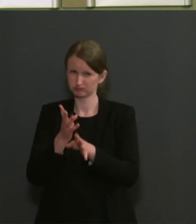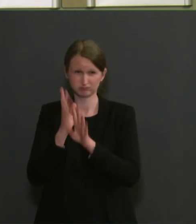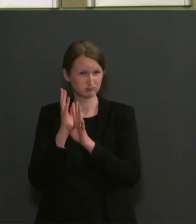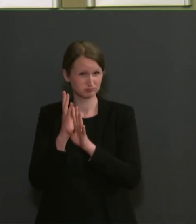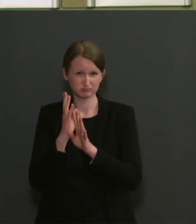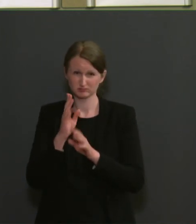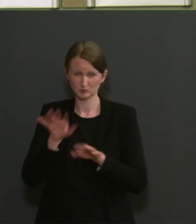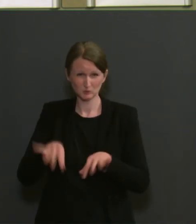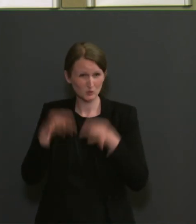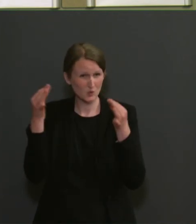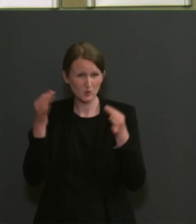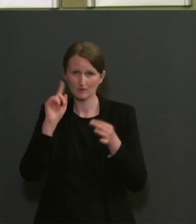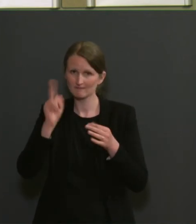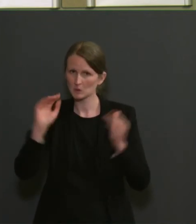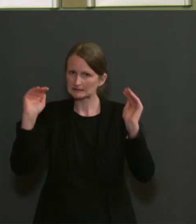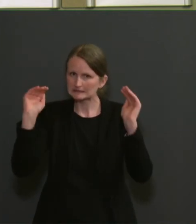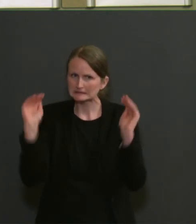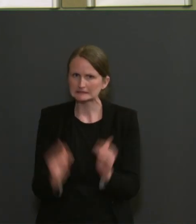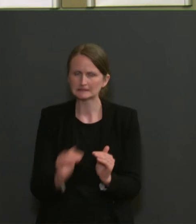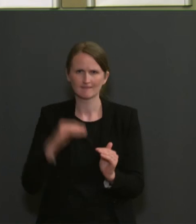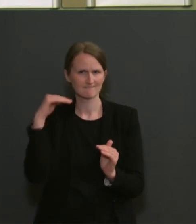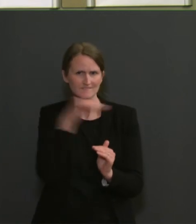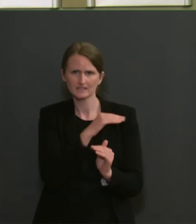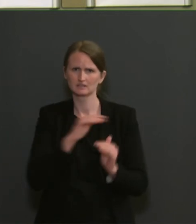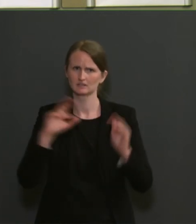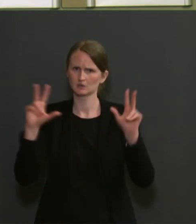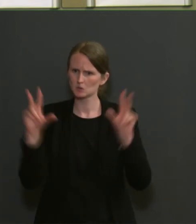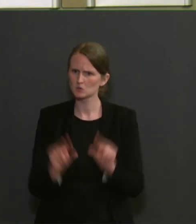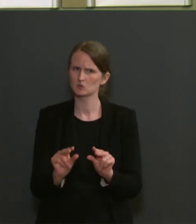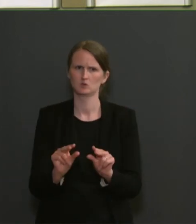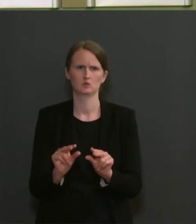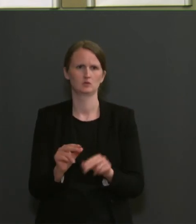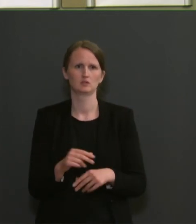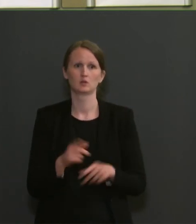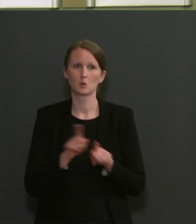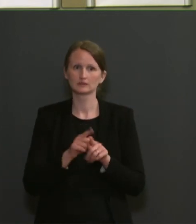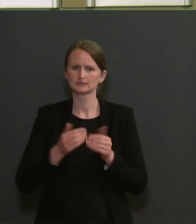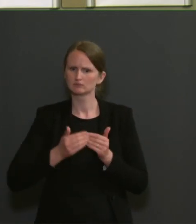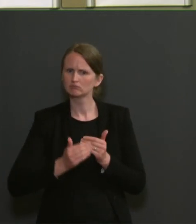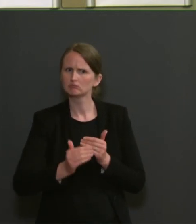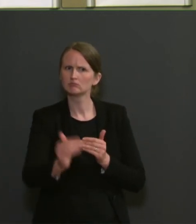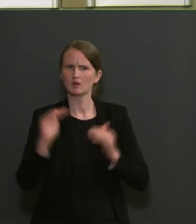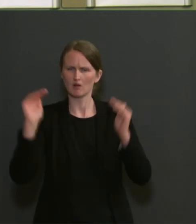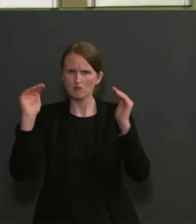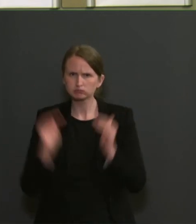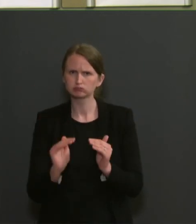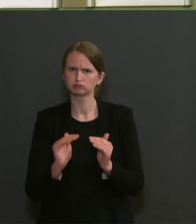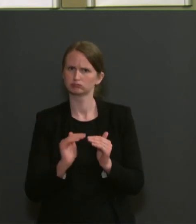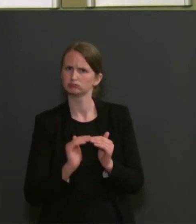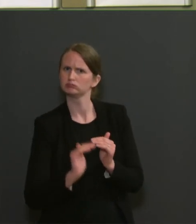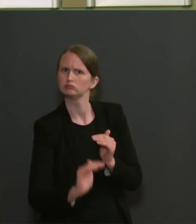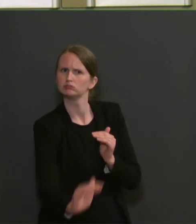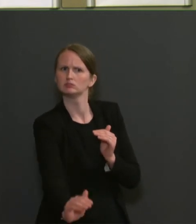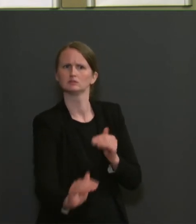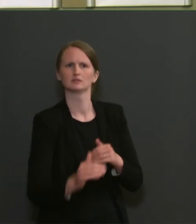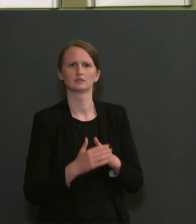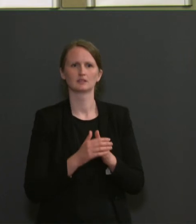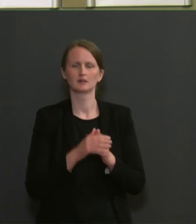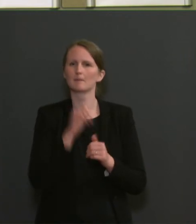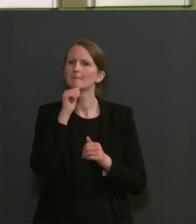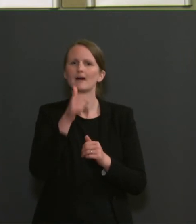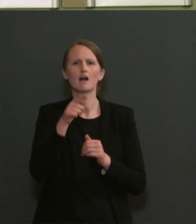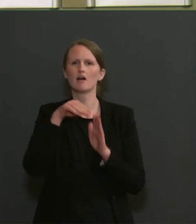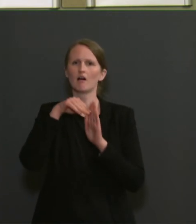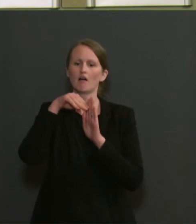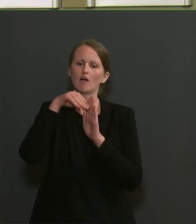drastiquement, durablement. Ne nous contentons pas de la petite baisse constatée aujourd'hui, il faut qu'elle se poursuive, pour